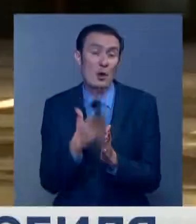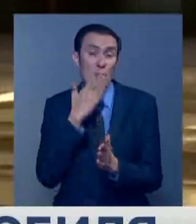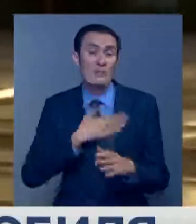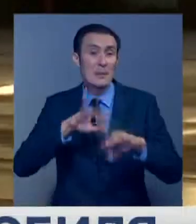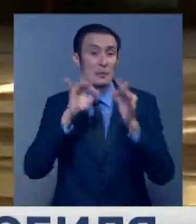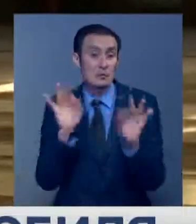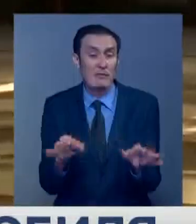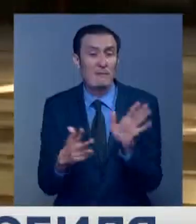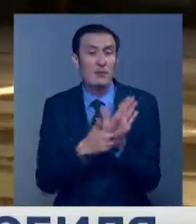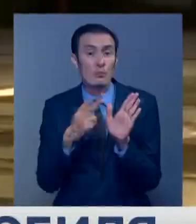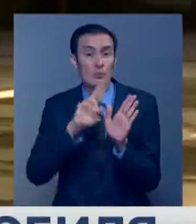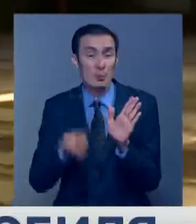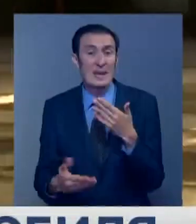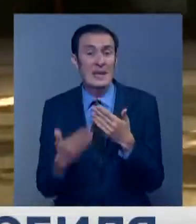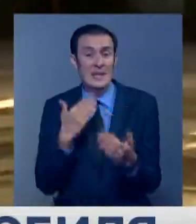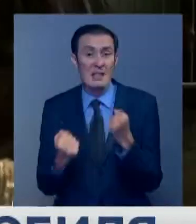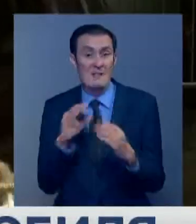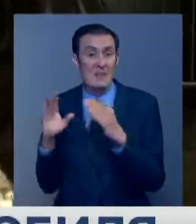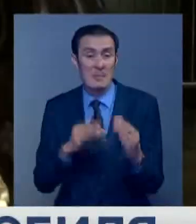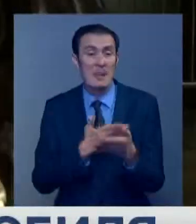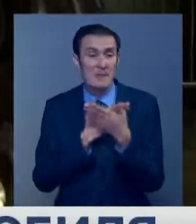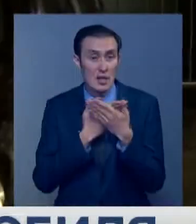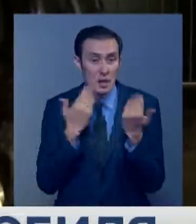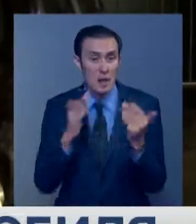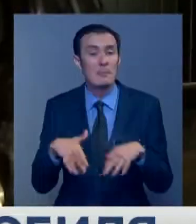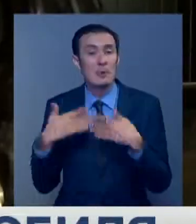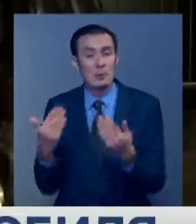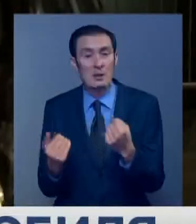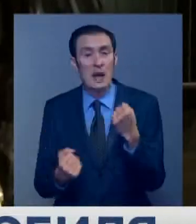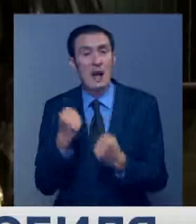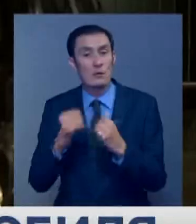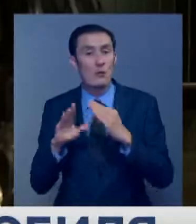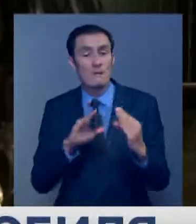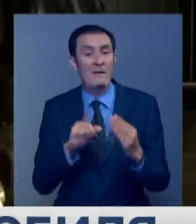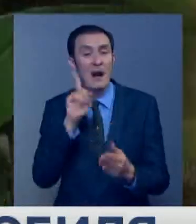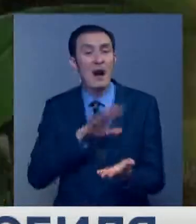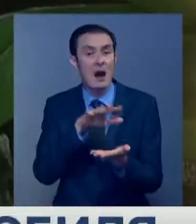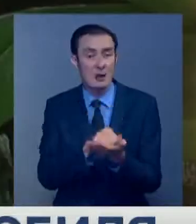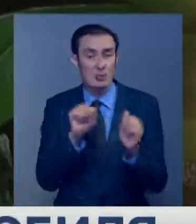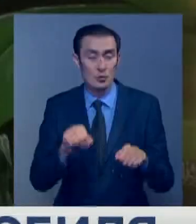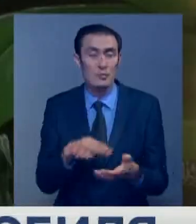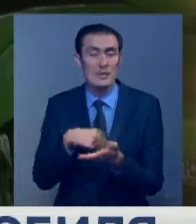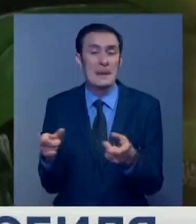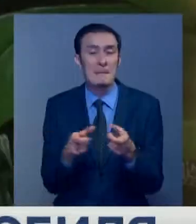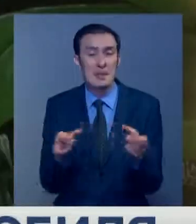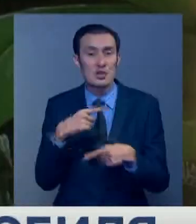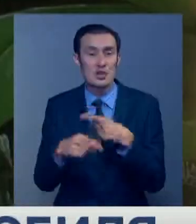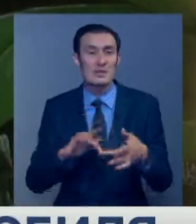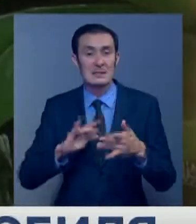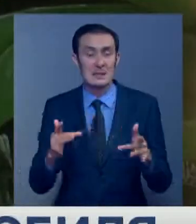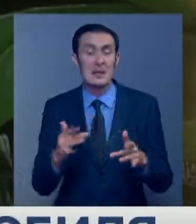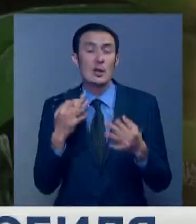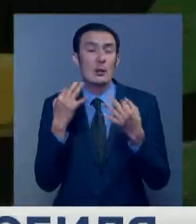в $8. Если же автомобиля нет, организаторы предложат авто в аренду. Приобрести билеты можно через сайт. На один